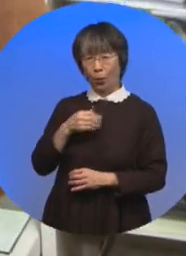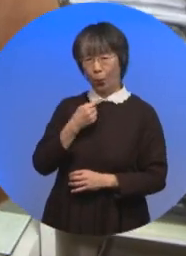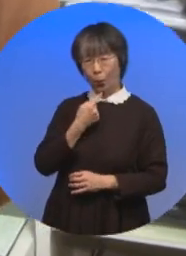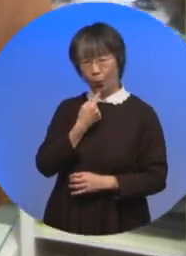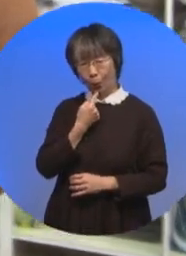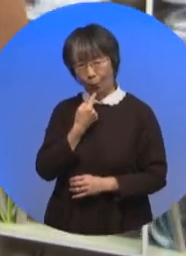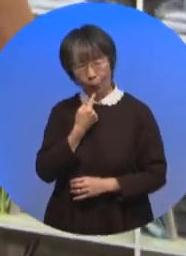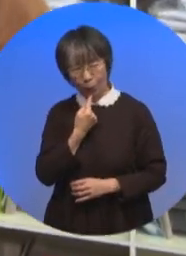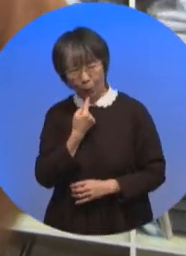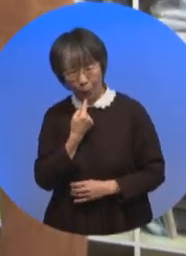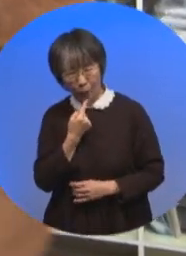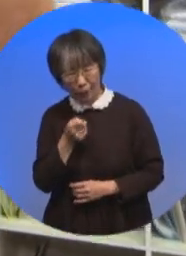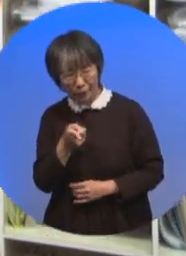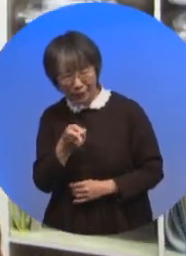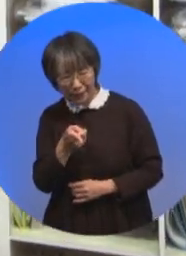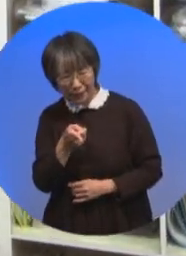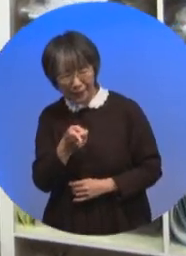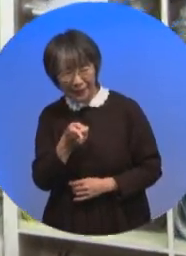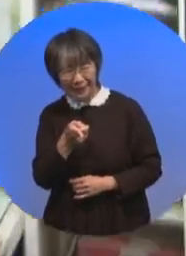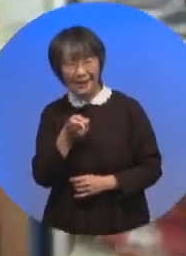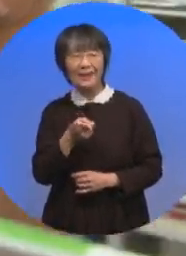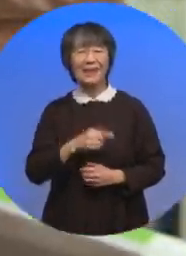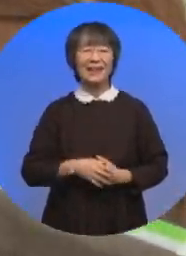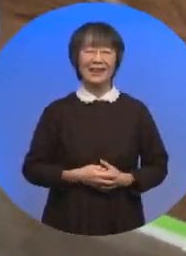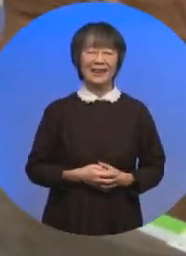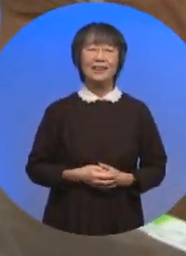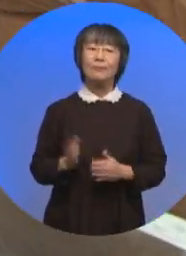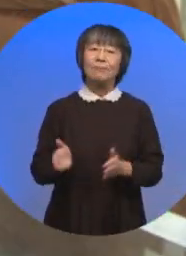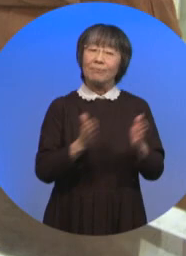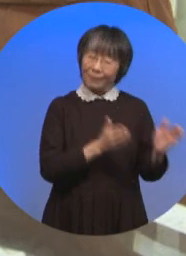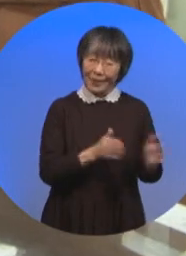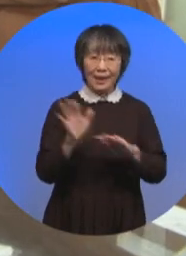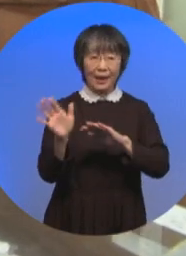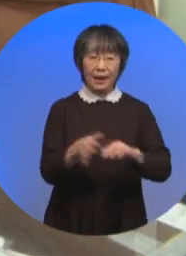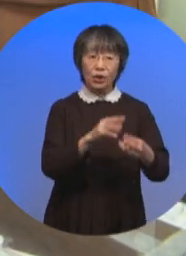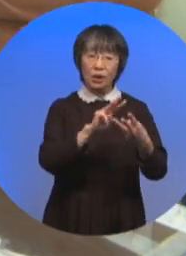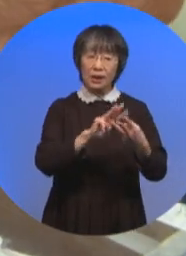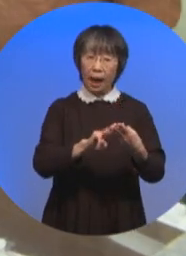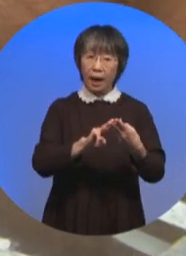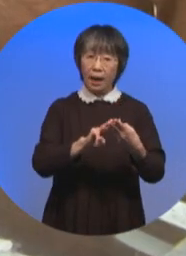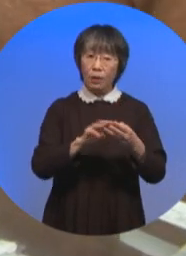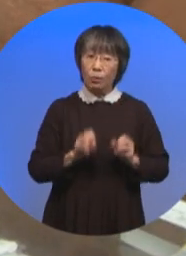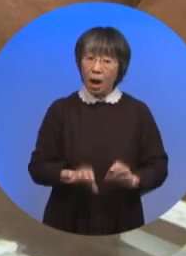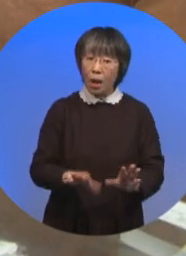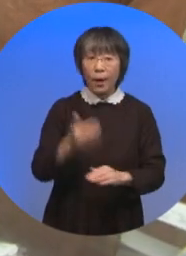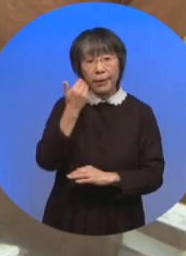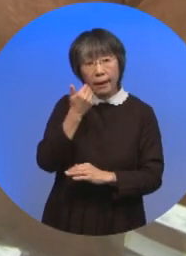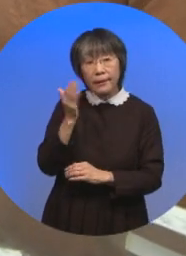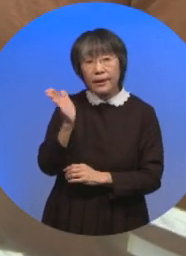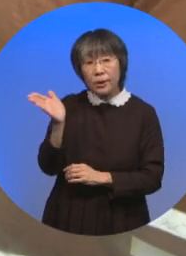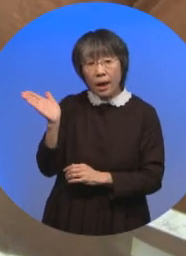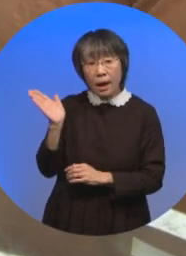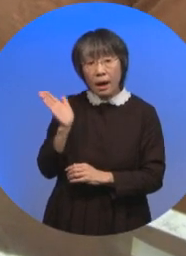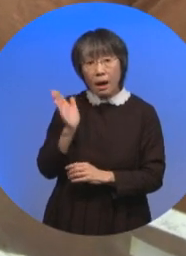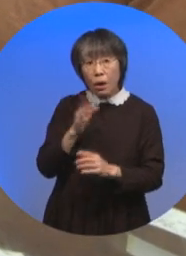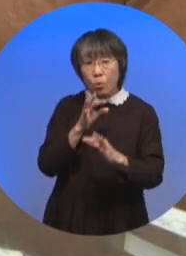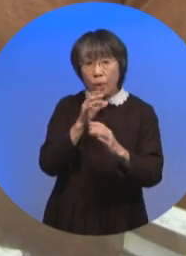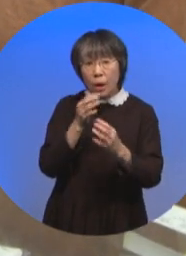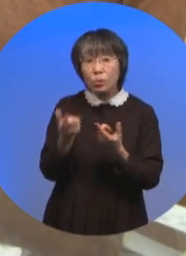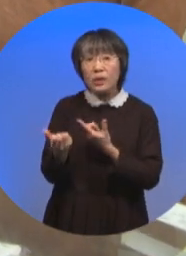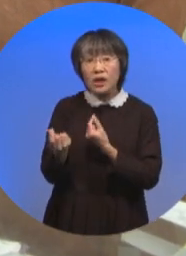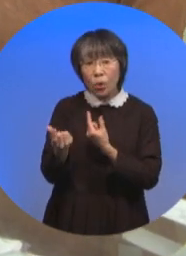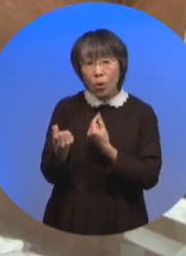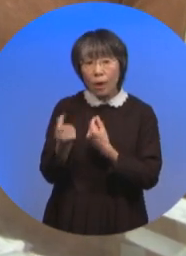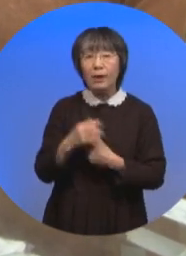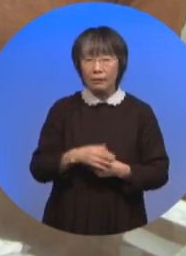そうですね そうですよね スイタッコ誰いてますか はい、 笛吹くでしょ いやいや、 聞 い たこと